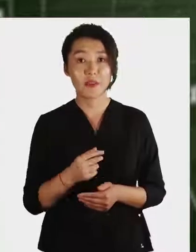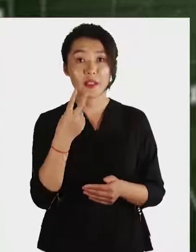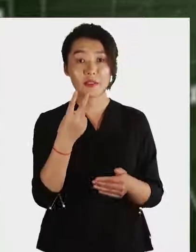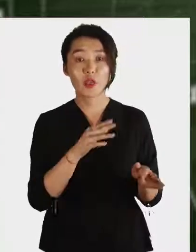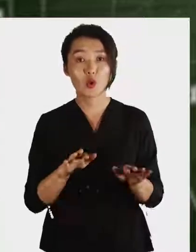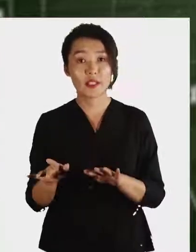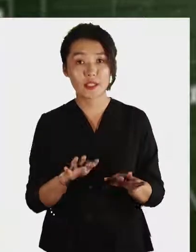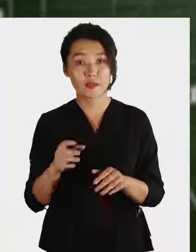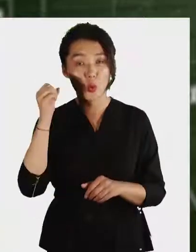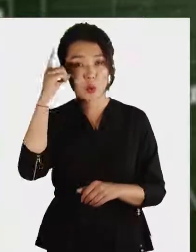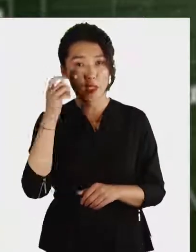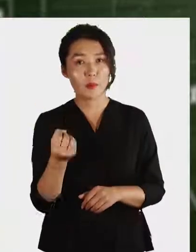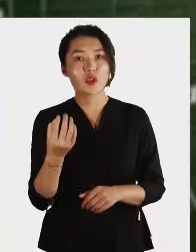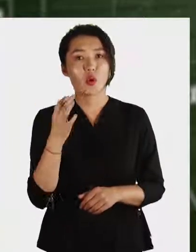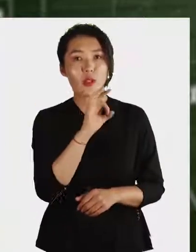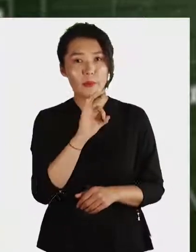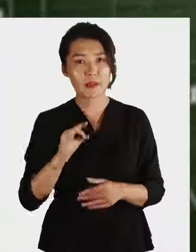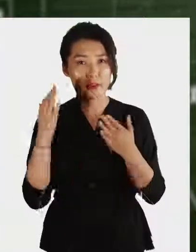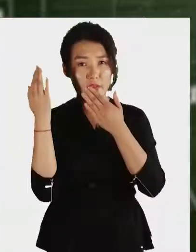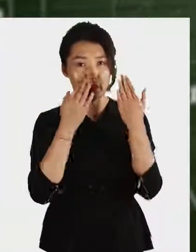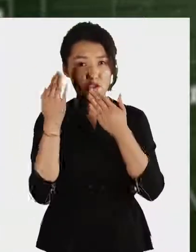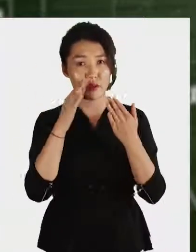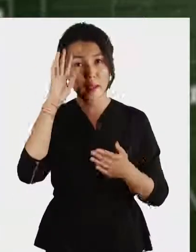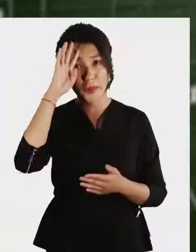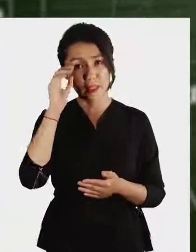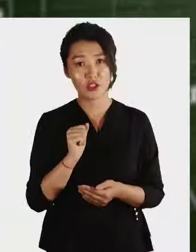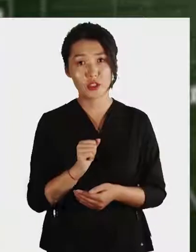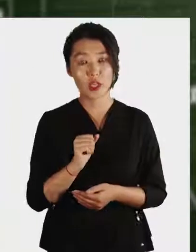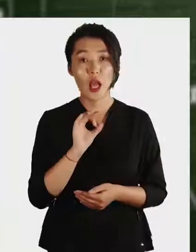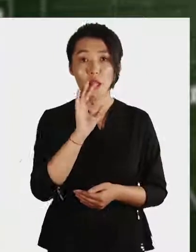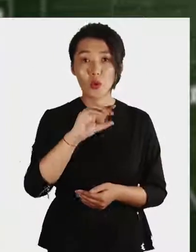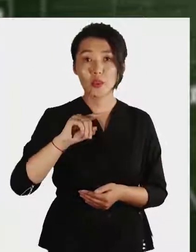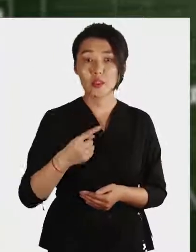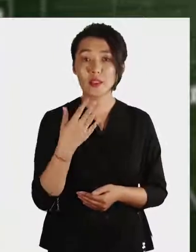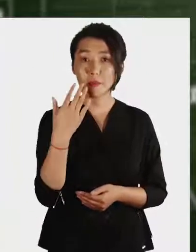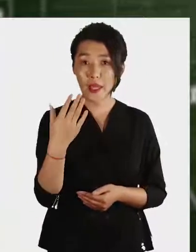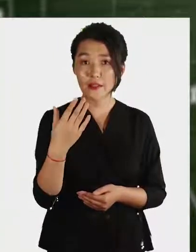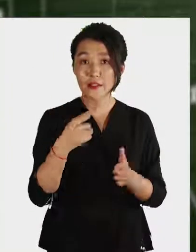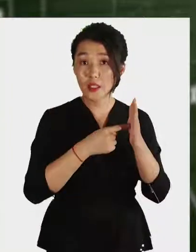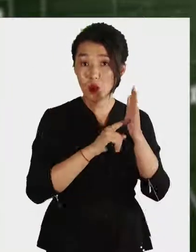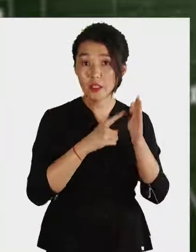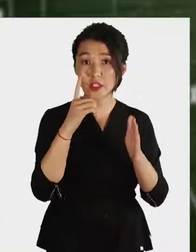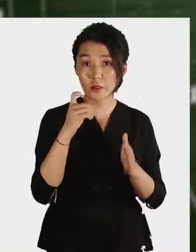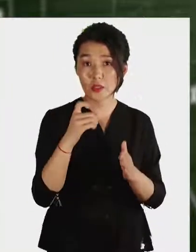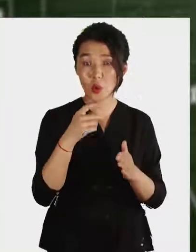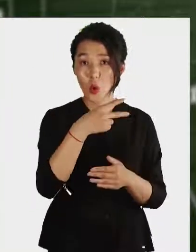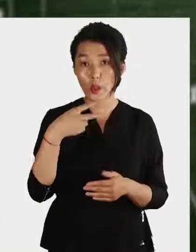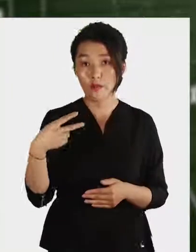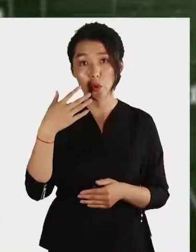действие узнаем, сколько процентов прочитал мальчик. 0,5 умножаем на 100